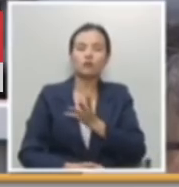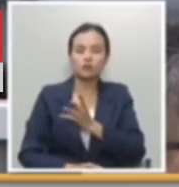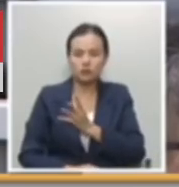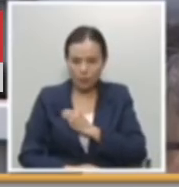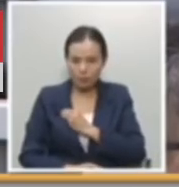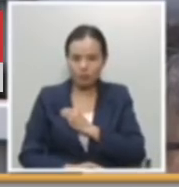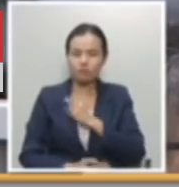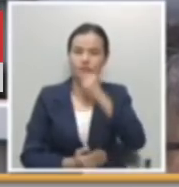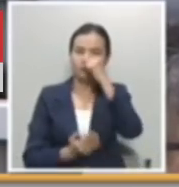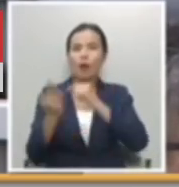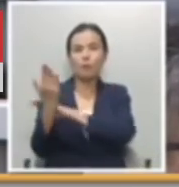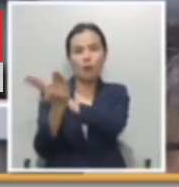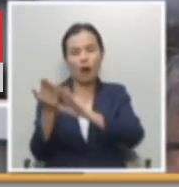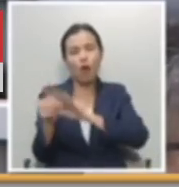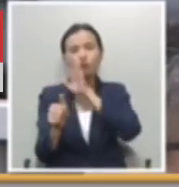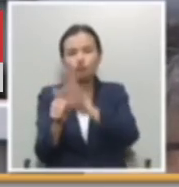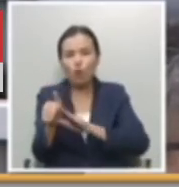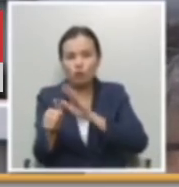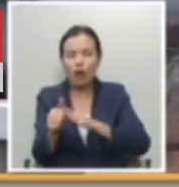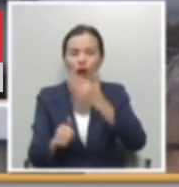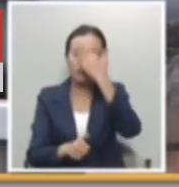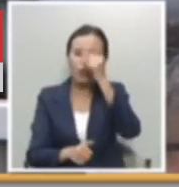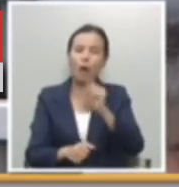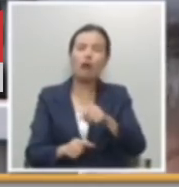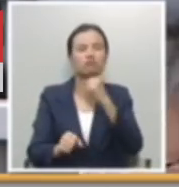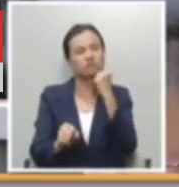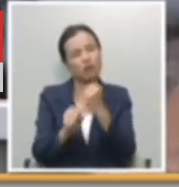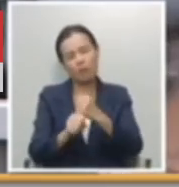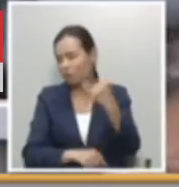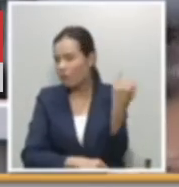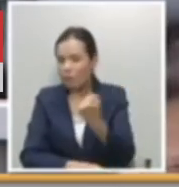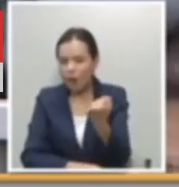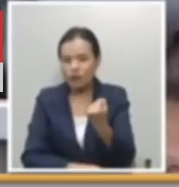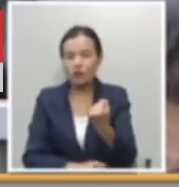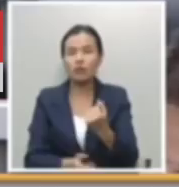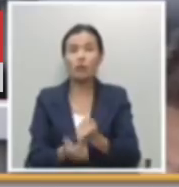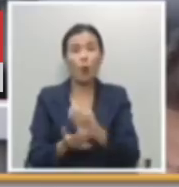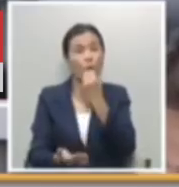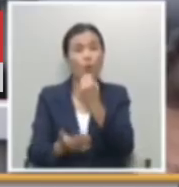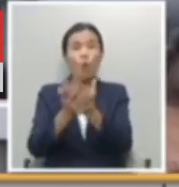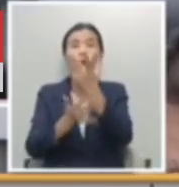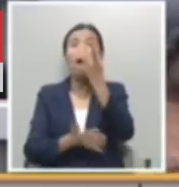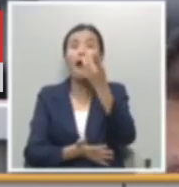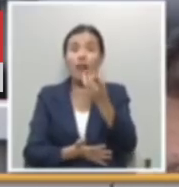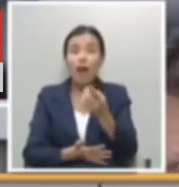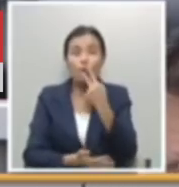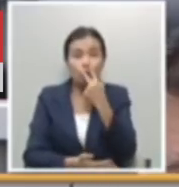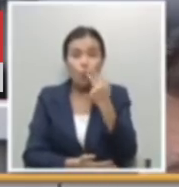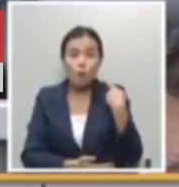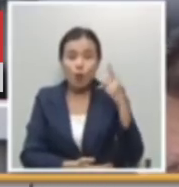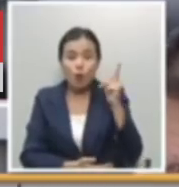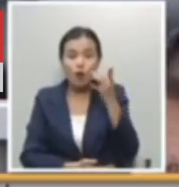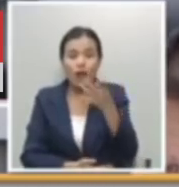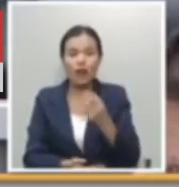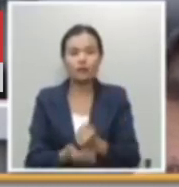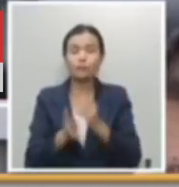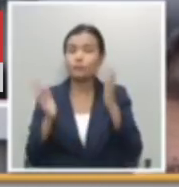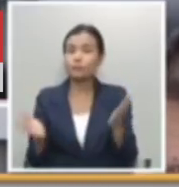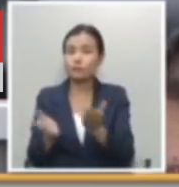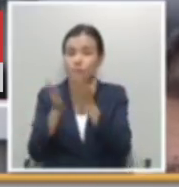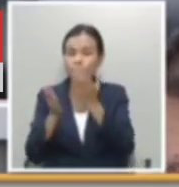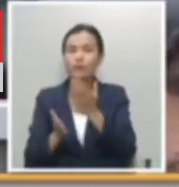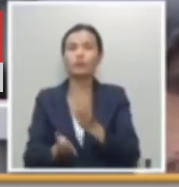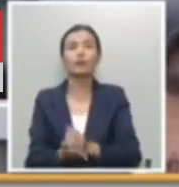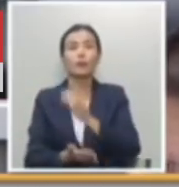ศไทยจังเลยทำไมทำกับประเทศไทยแบบนั้นแล้วพวกเจ้าสัวมันได้อะไรบ้างท่านดูนะครับเอาการส่งเสริม BOI